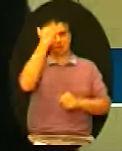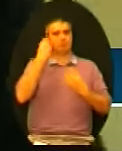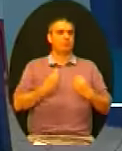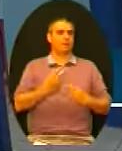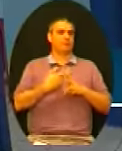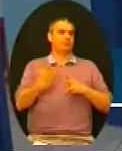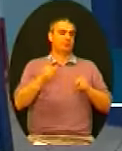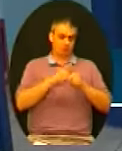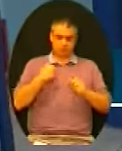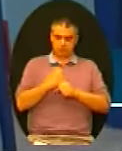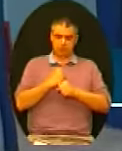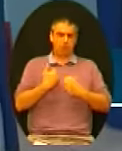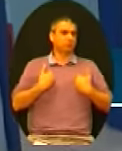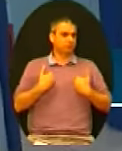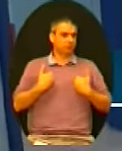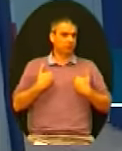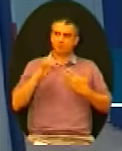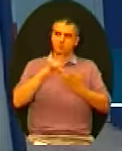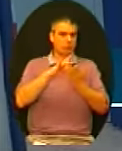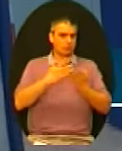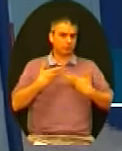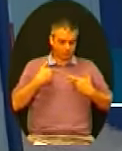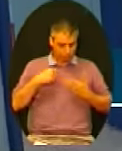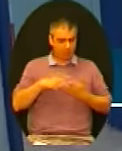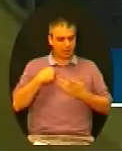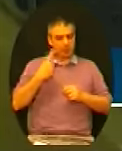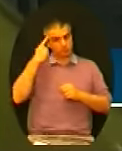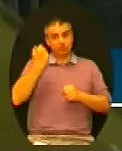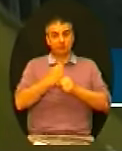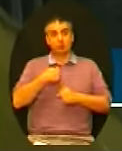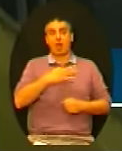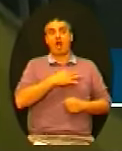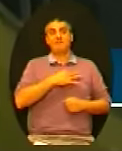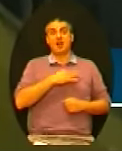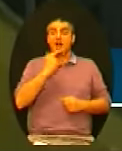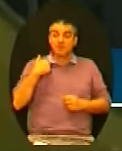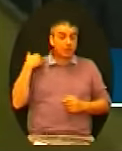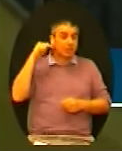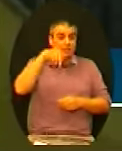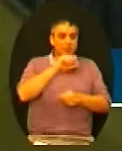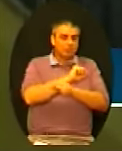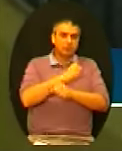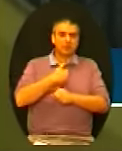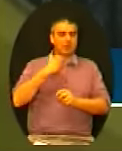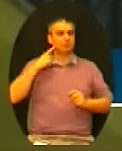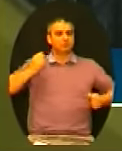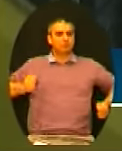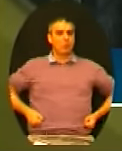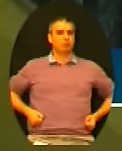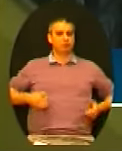טוב ועל חפותך, כפי שאני עושה מהכל במה שנותנים לי, כי אני חושב שנעשה לי עוול. אבל כשהייתי שם, הייתי הכי